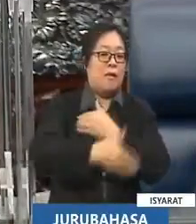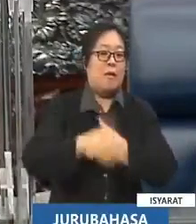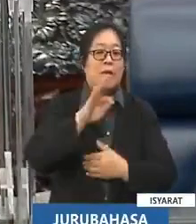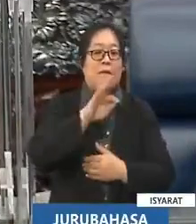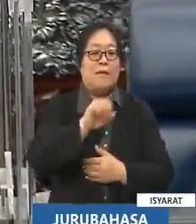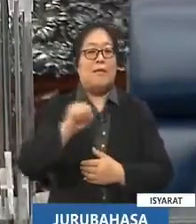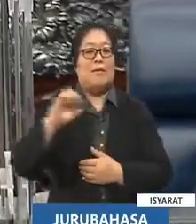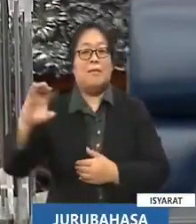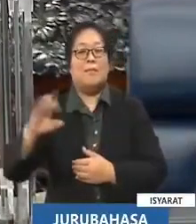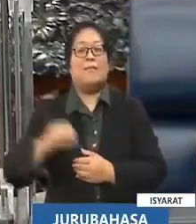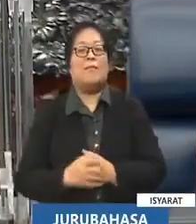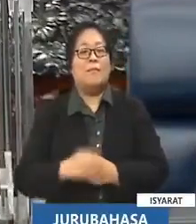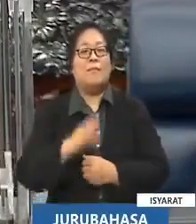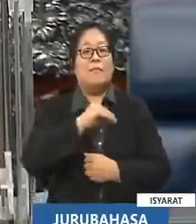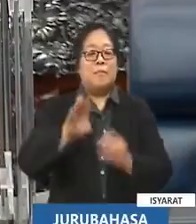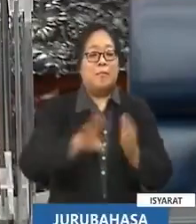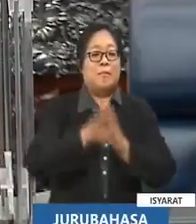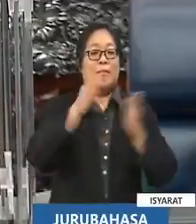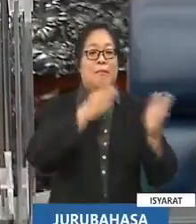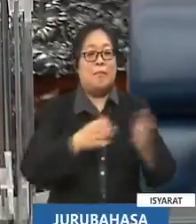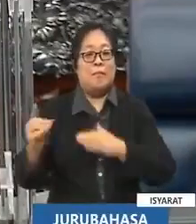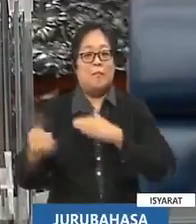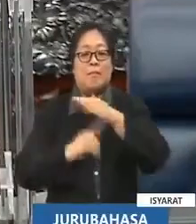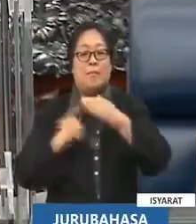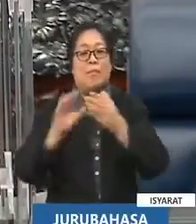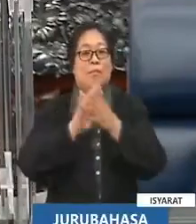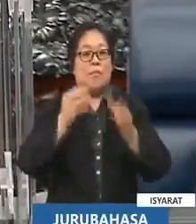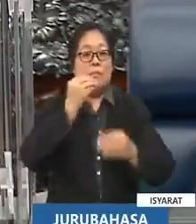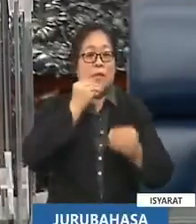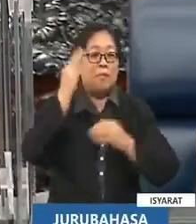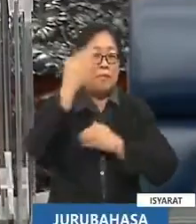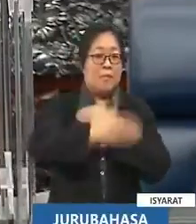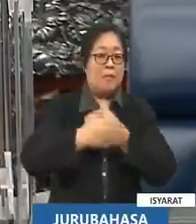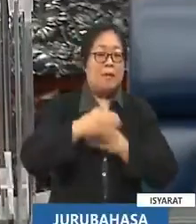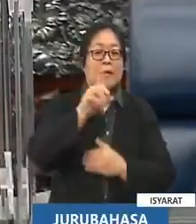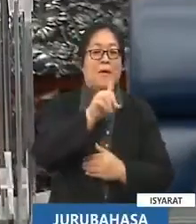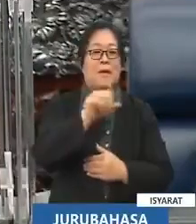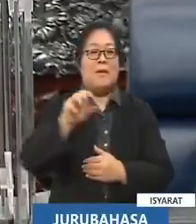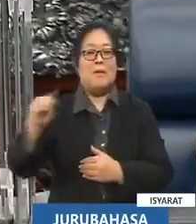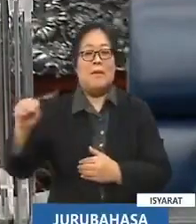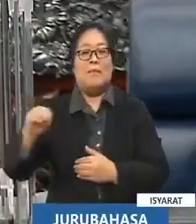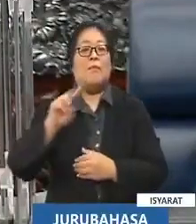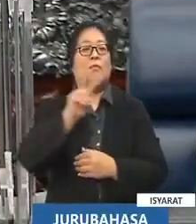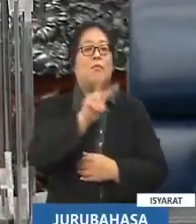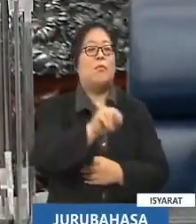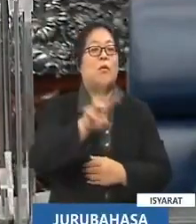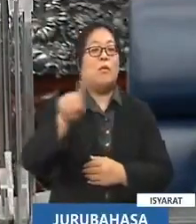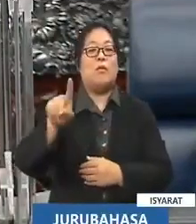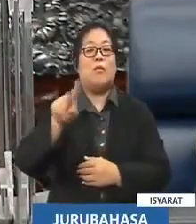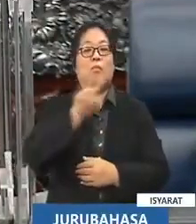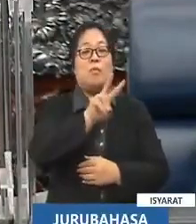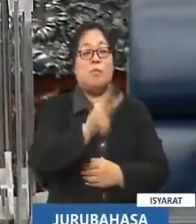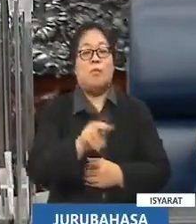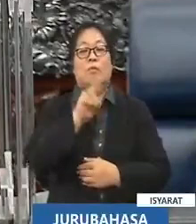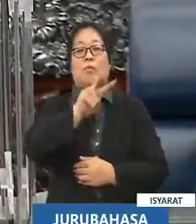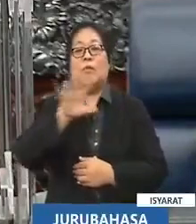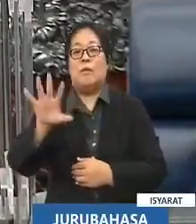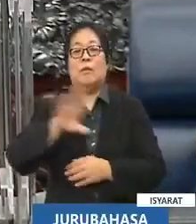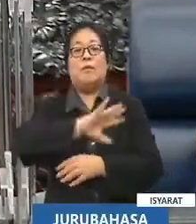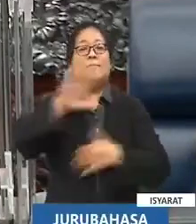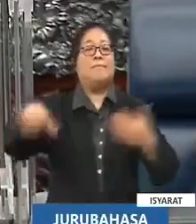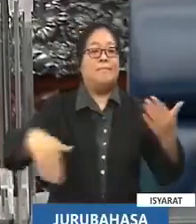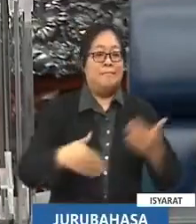efisiensi dan pembangunan plan tindakan dasar seperti makanan negara di SMPN 20 21 25 yang